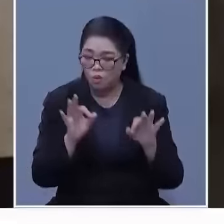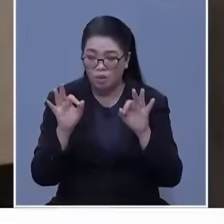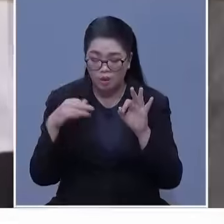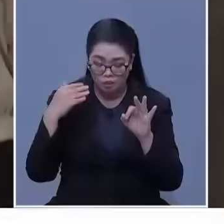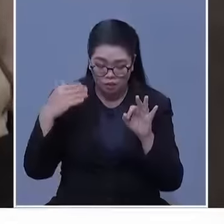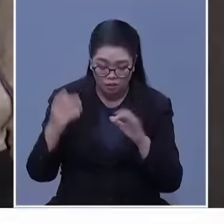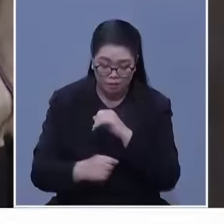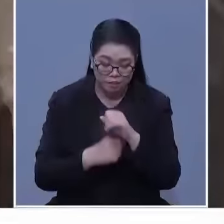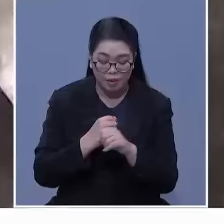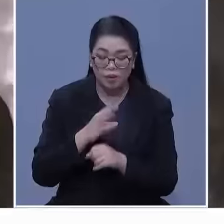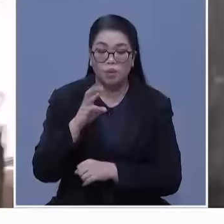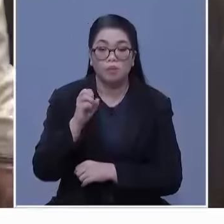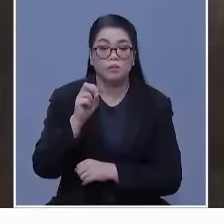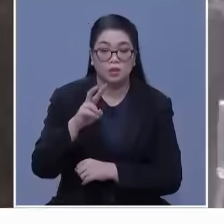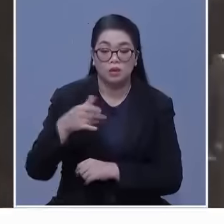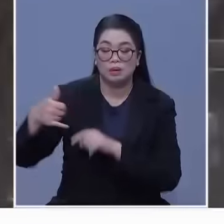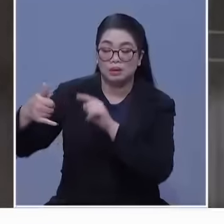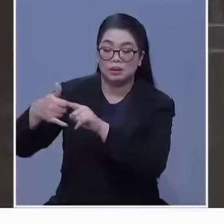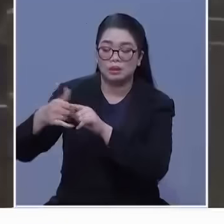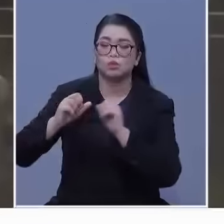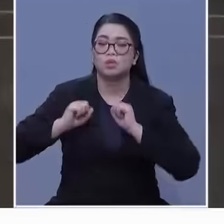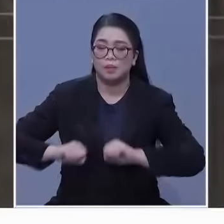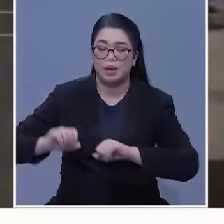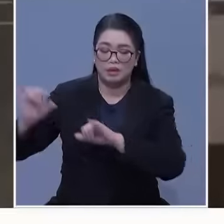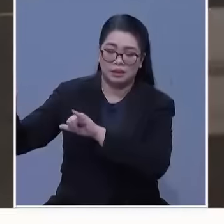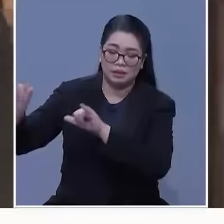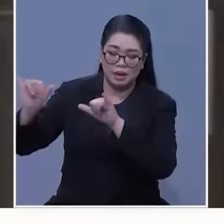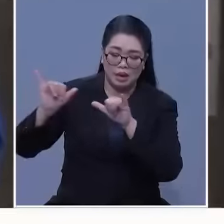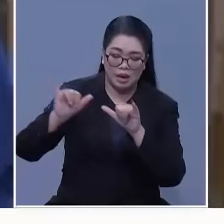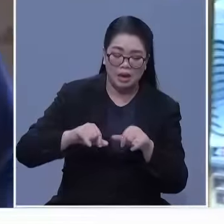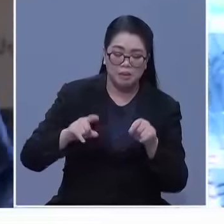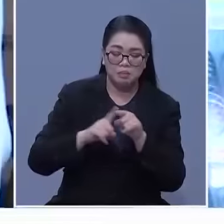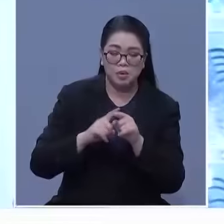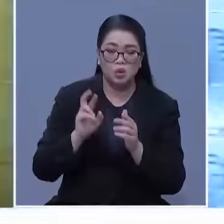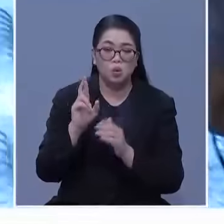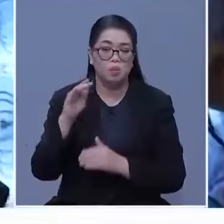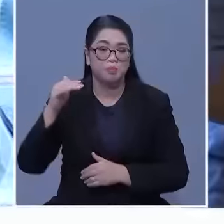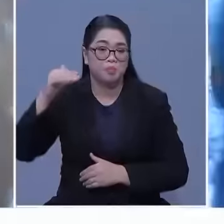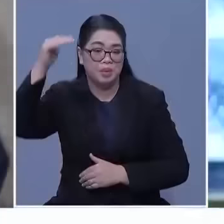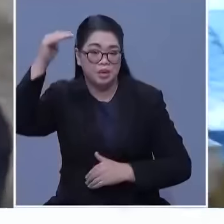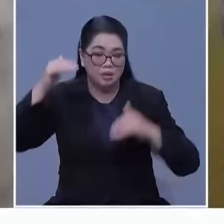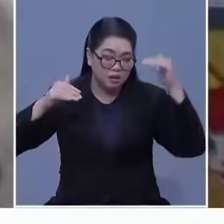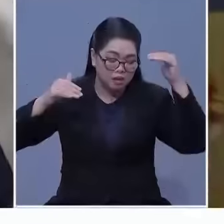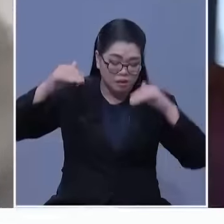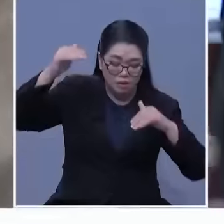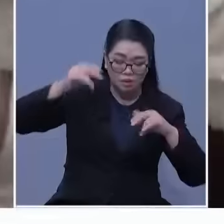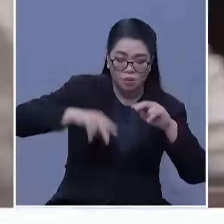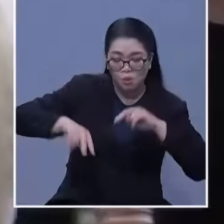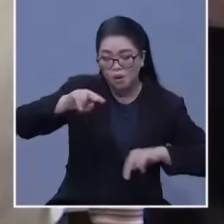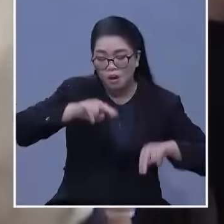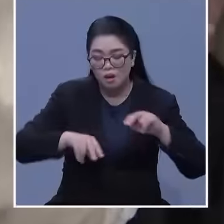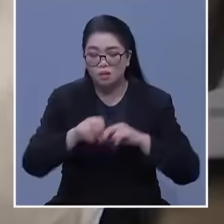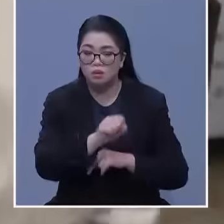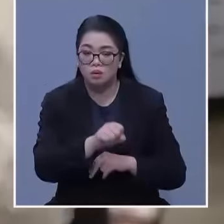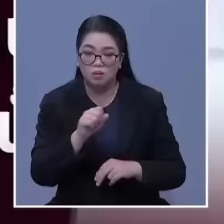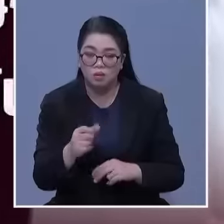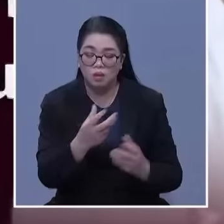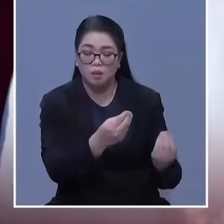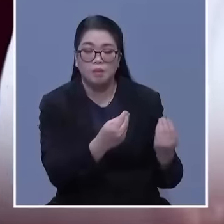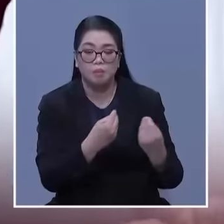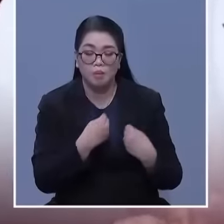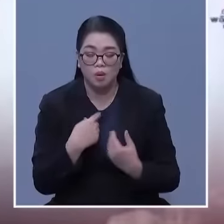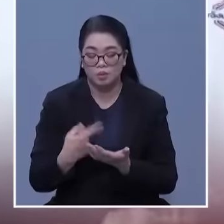ช่วงปี62คุณสามารถมีพฤติกรรมทำตัวเป็นรุ่นพี่สสภายในพักและดูแลสสรวมถึงได้รับมอบหมาย